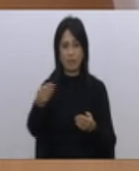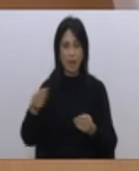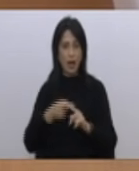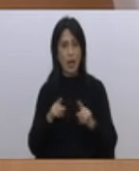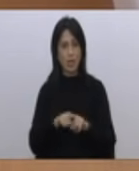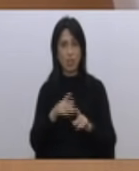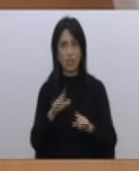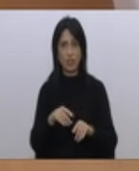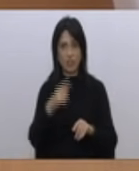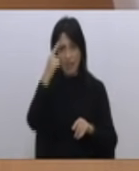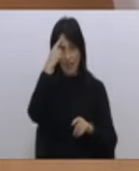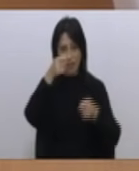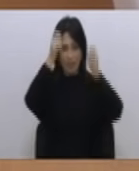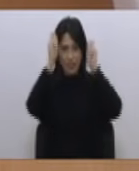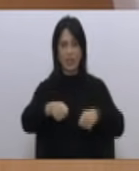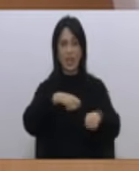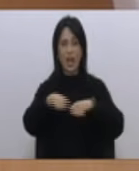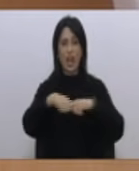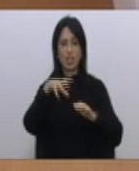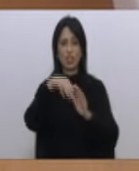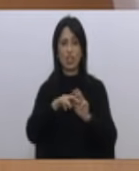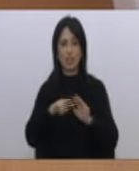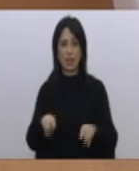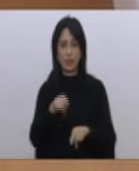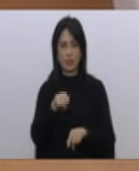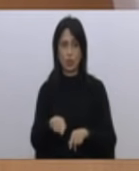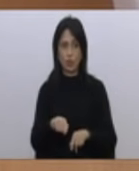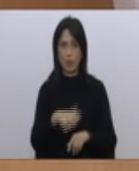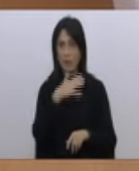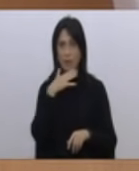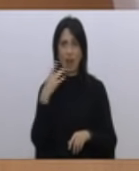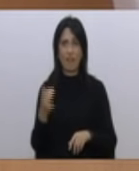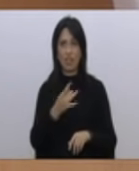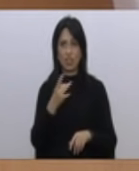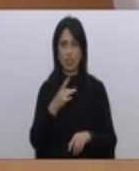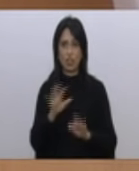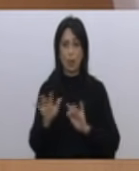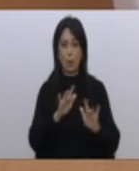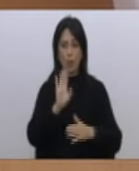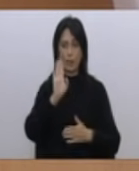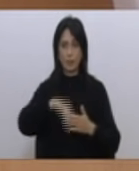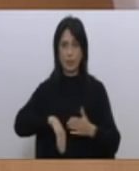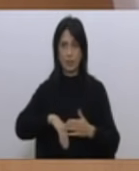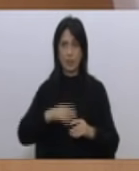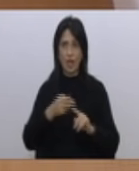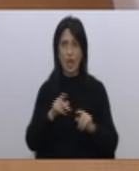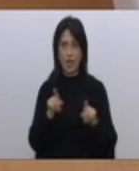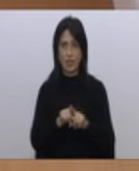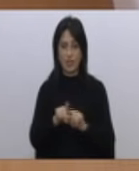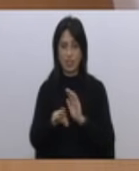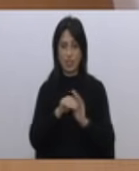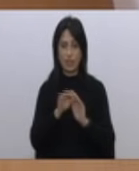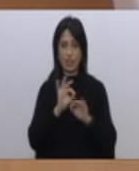შემდეგ, თავზე დაგახიათ თქვენმა შინაგან საქმეთა სამინისტრომ. მრავალჯერადი უმოქმედობით. აი ასეთი